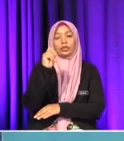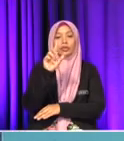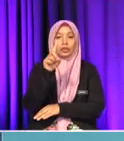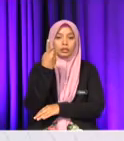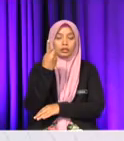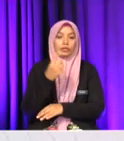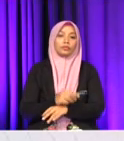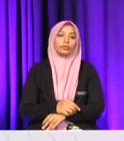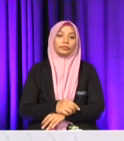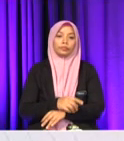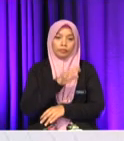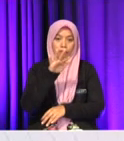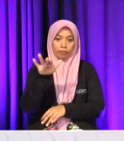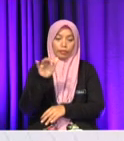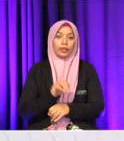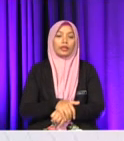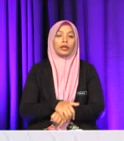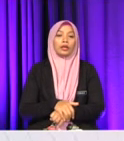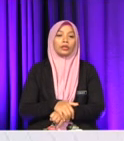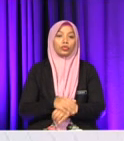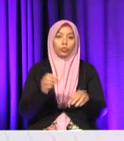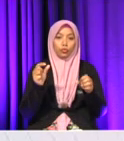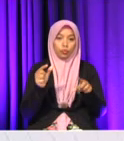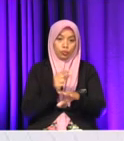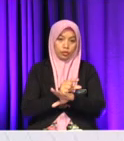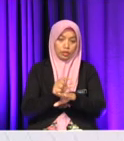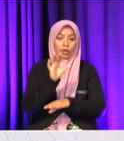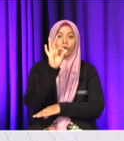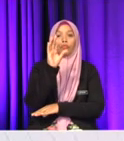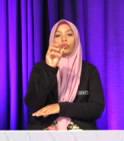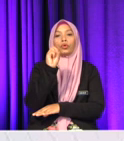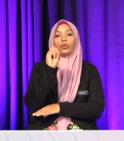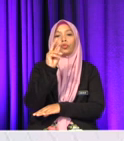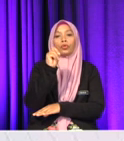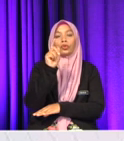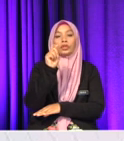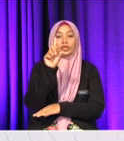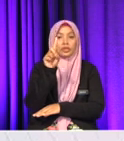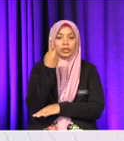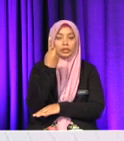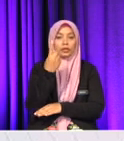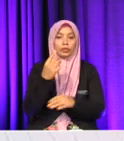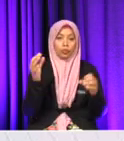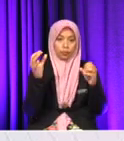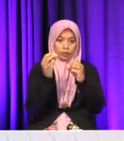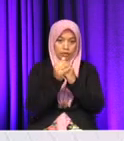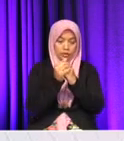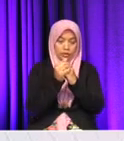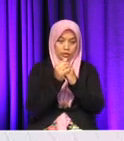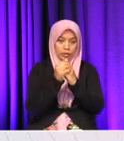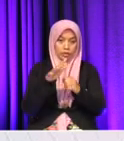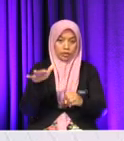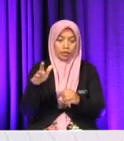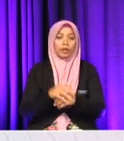logo yang menggunakan font saja itu adalah kata kuncinya lah dan kombination logo yang